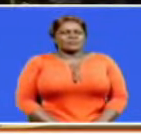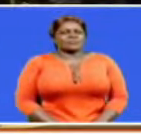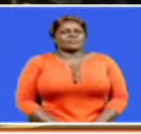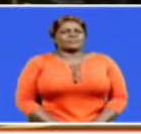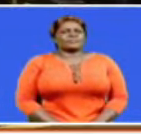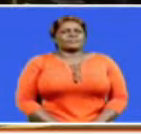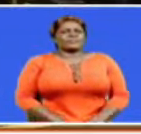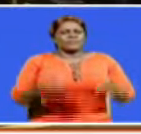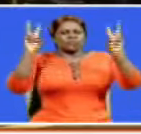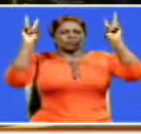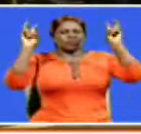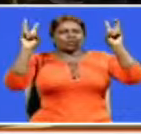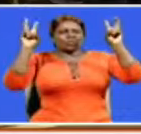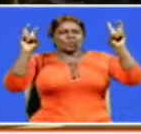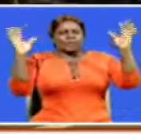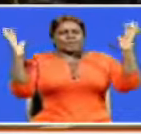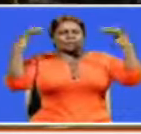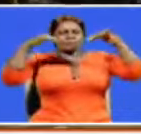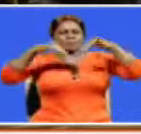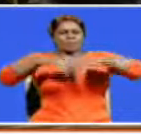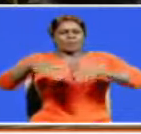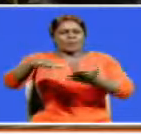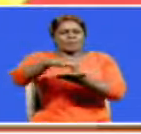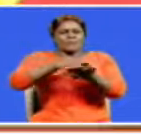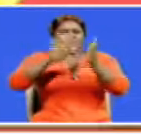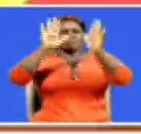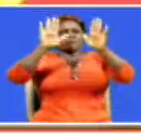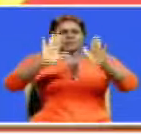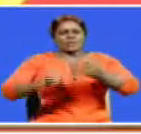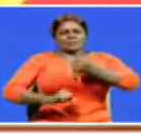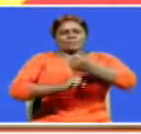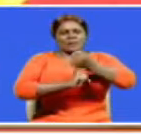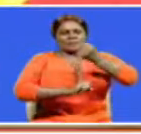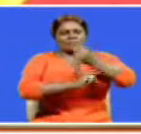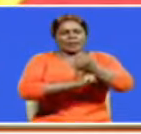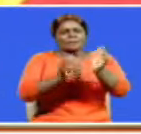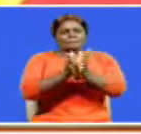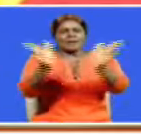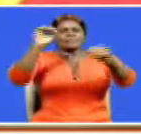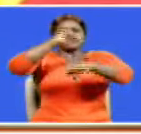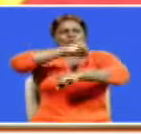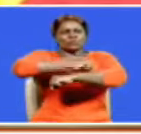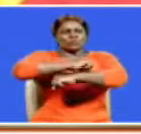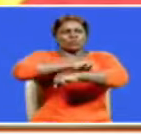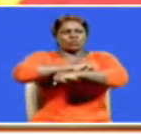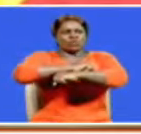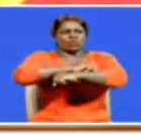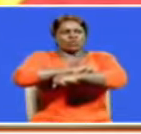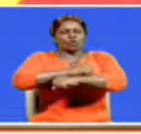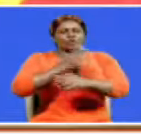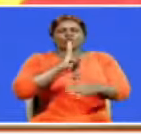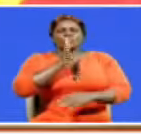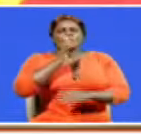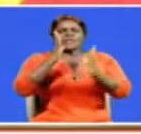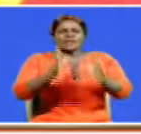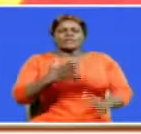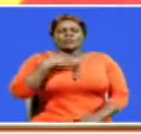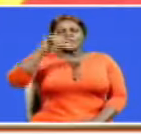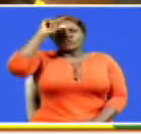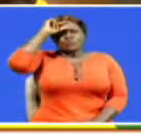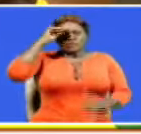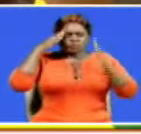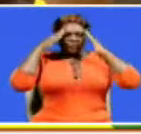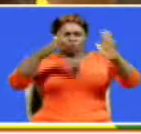Huku maudhui ya kongamano yakiwa yamejikita kwenye umuhimu wa kufadhili shule za umma, waliozungumza waliitaka serikali